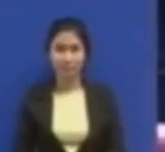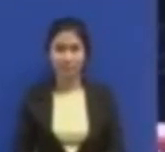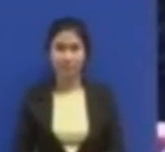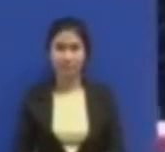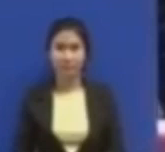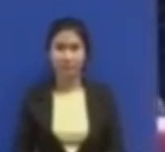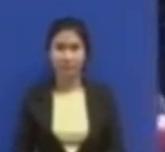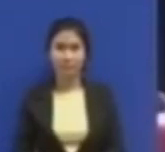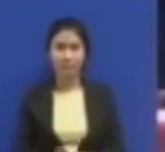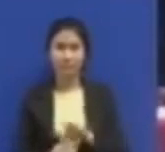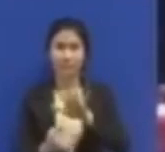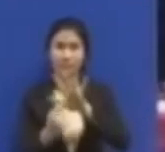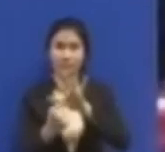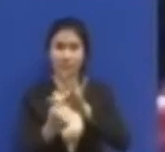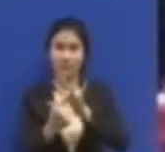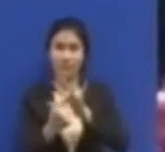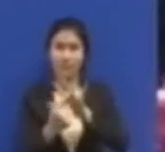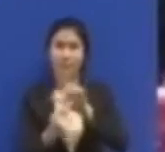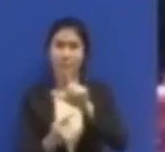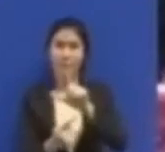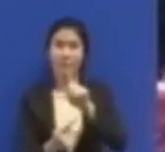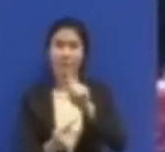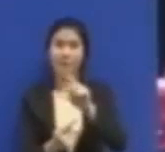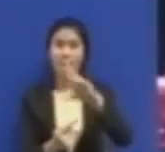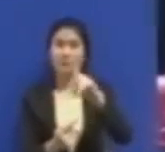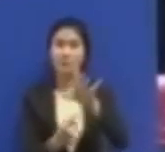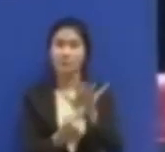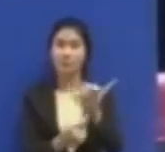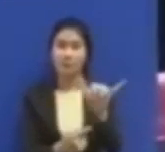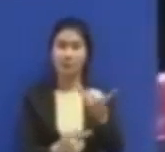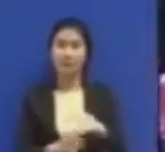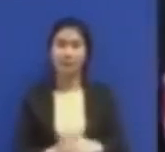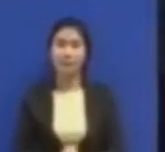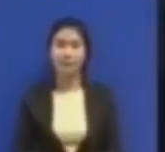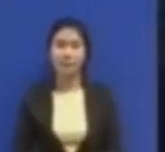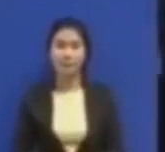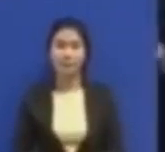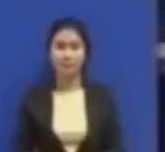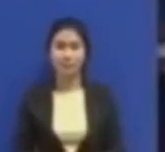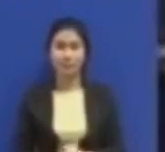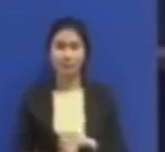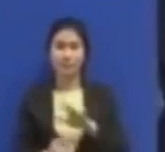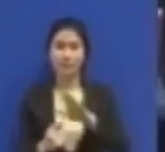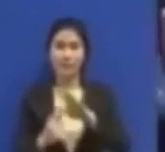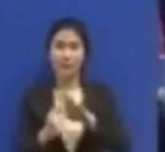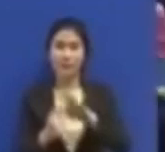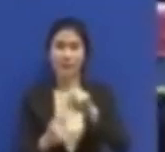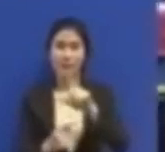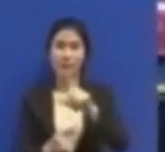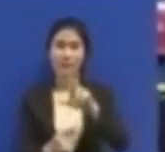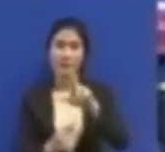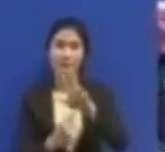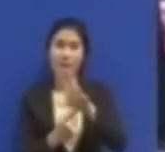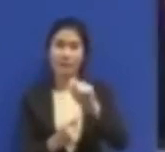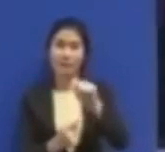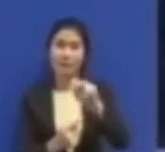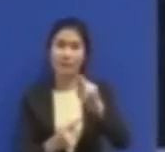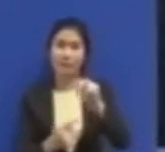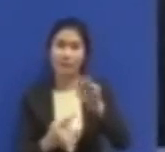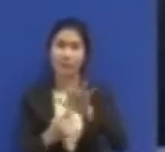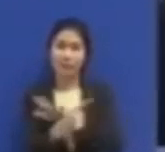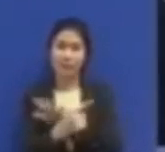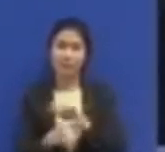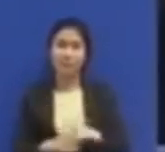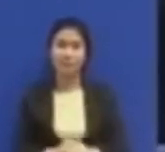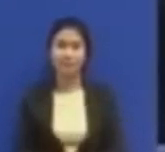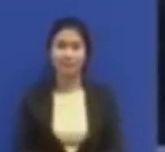ลือชัยลุดดิด150พลเอกเลิศรัตน์รัตนวณิช151